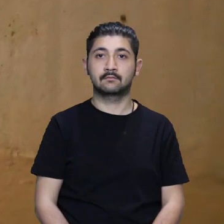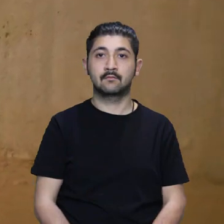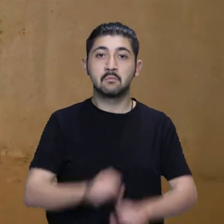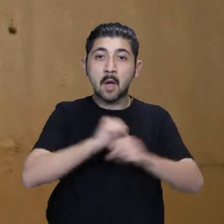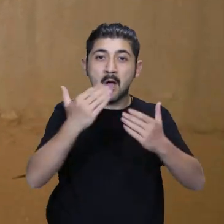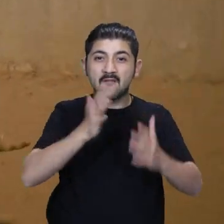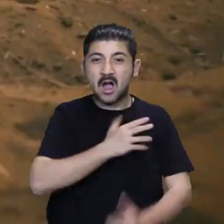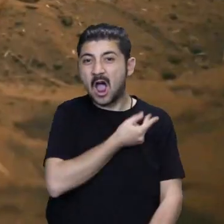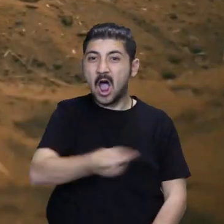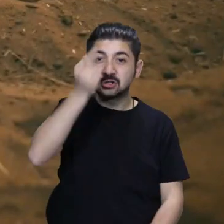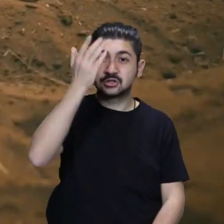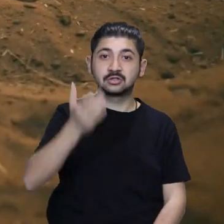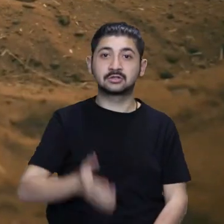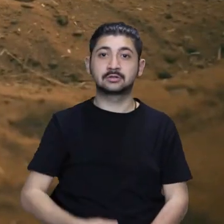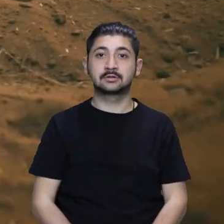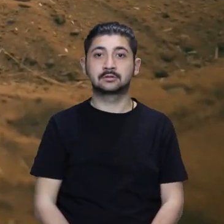Bomba geliyor, kaç!